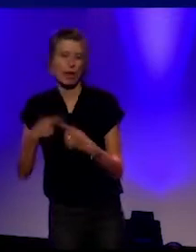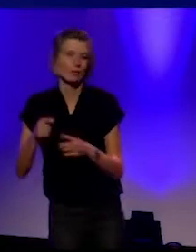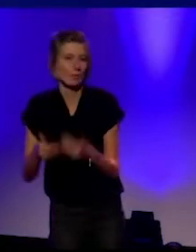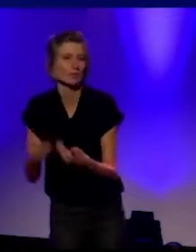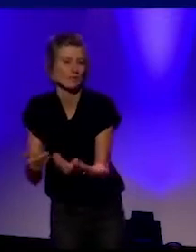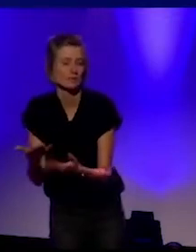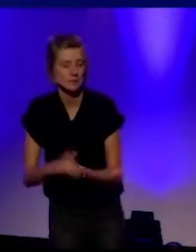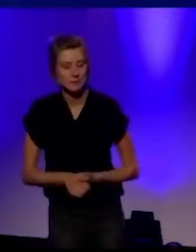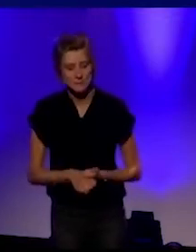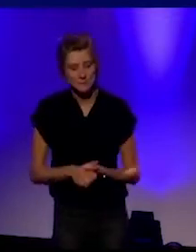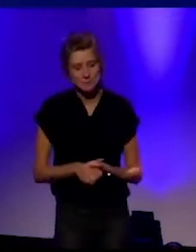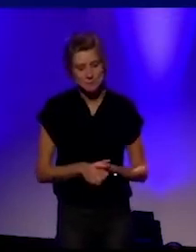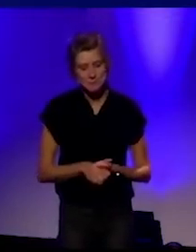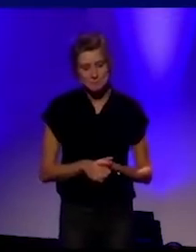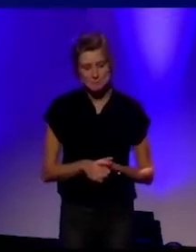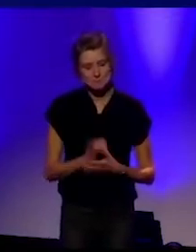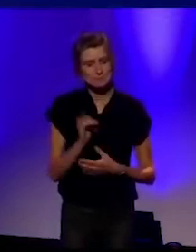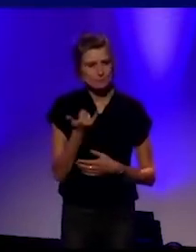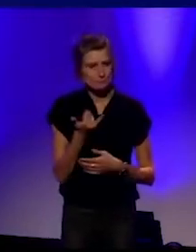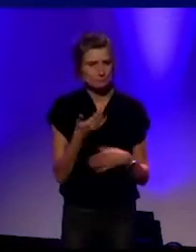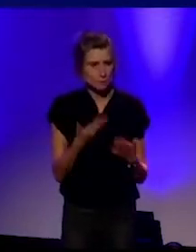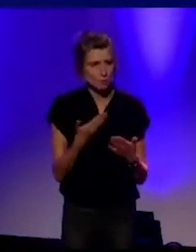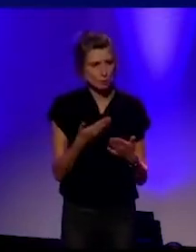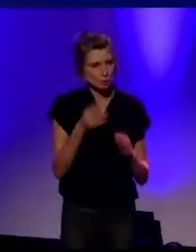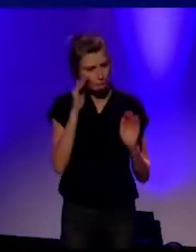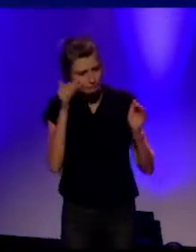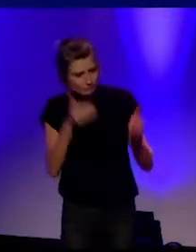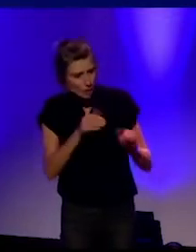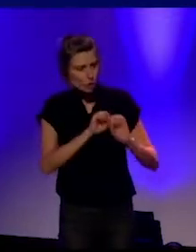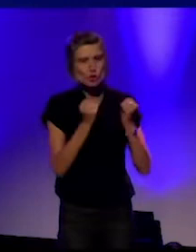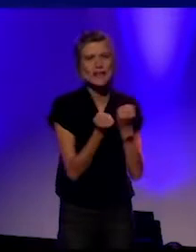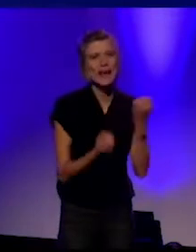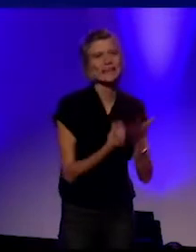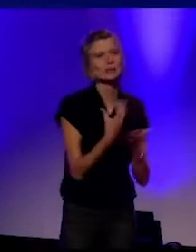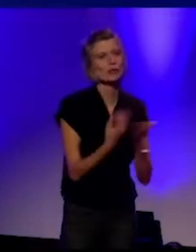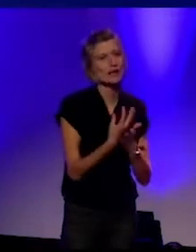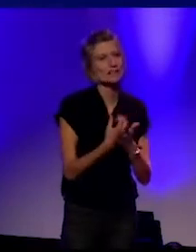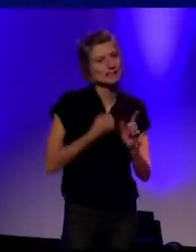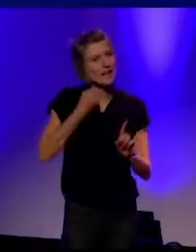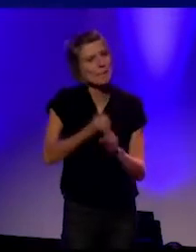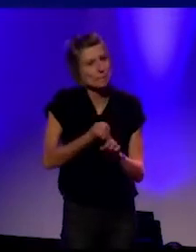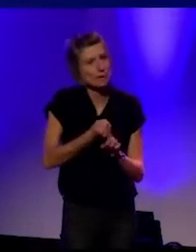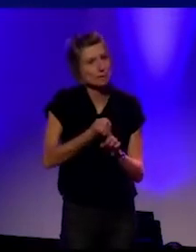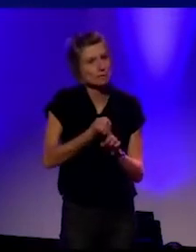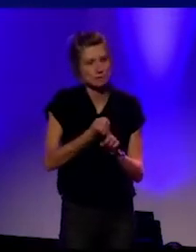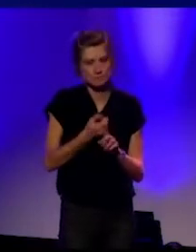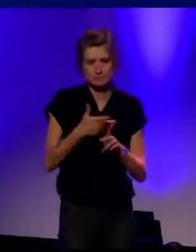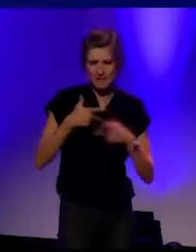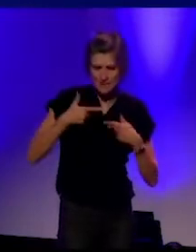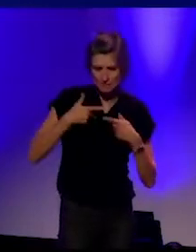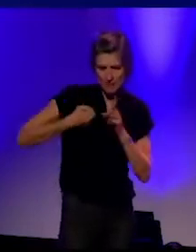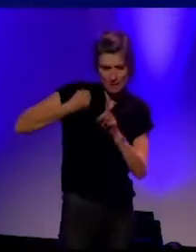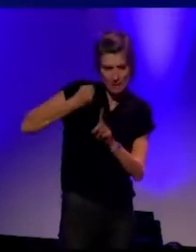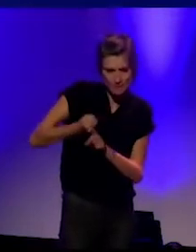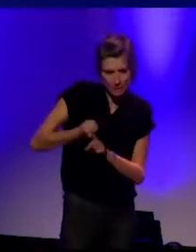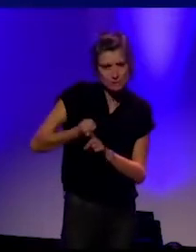Dit gaat inderdaad over sociale innovatie en impact in en voor de maatschappij. Maar die creëren we